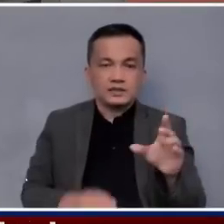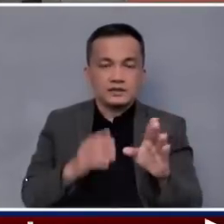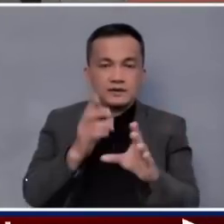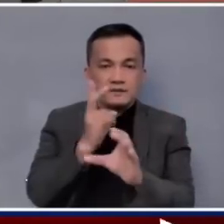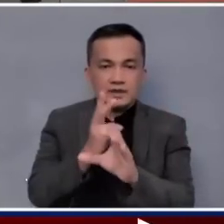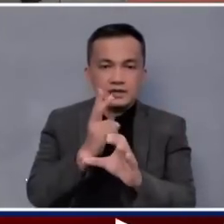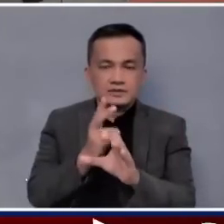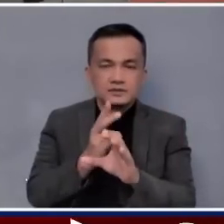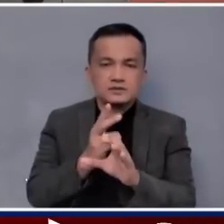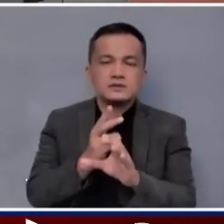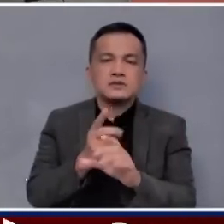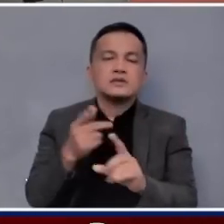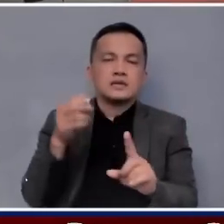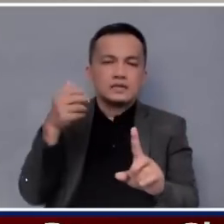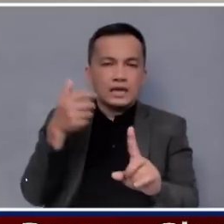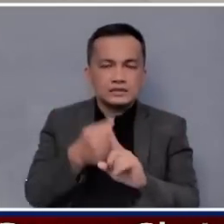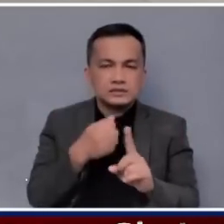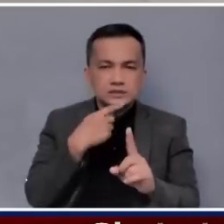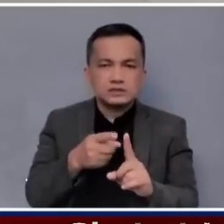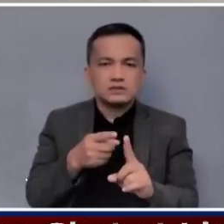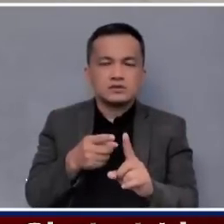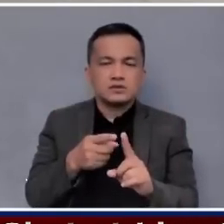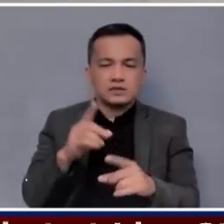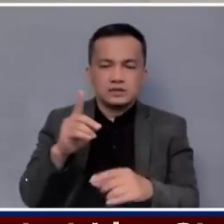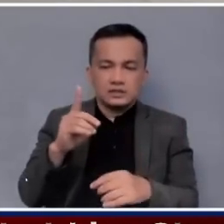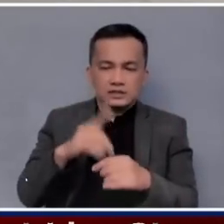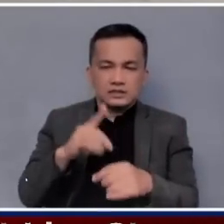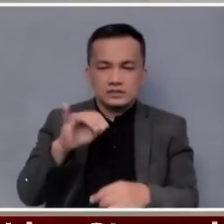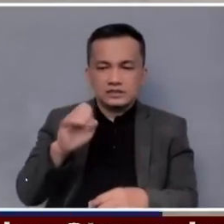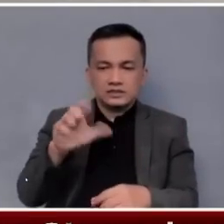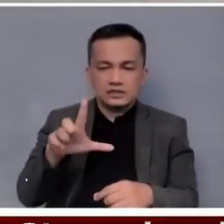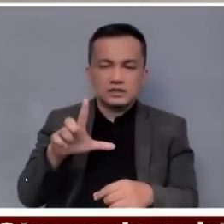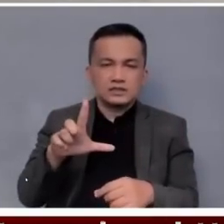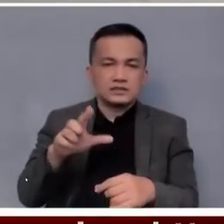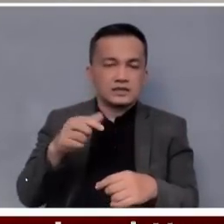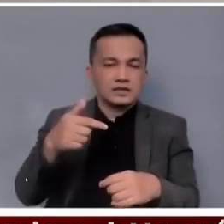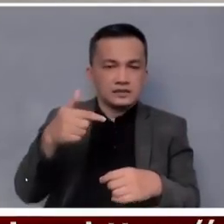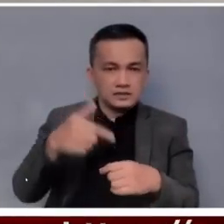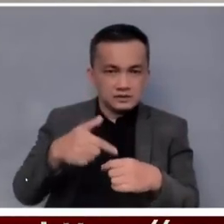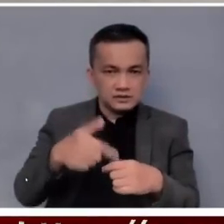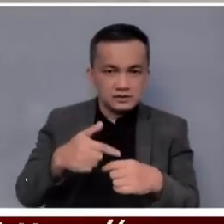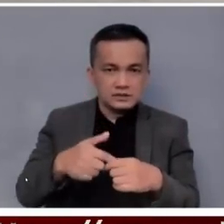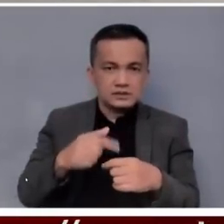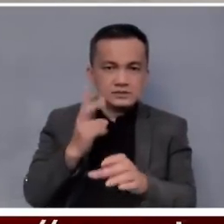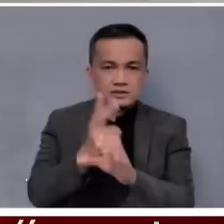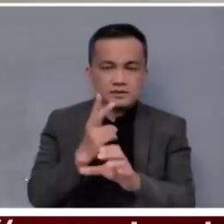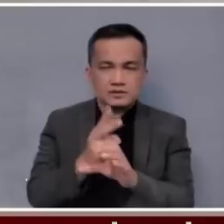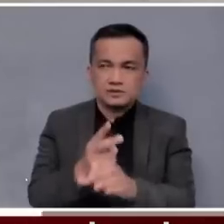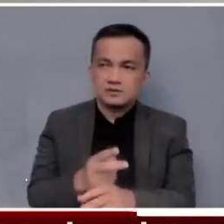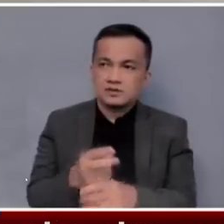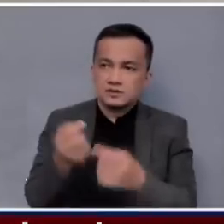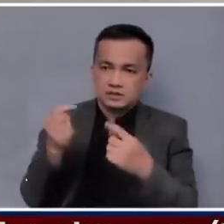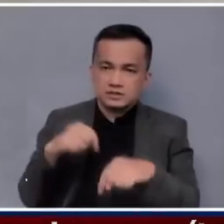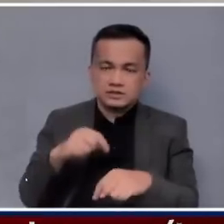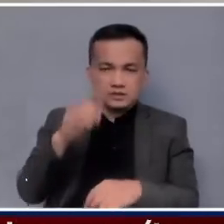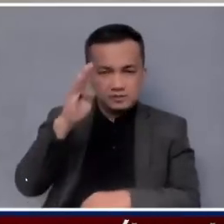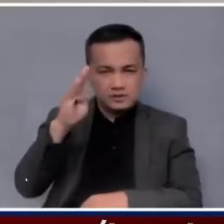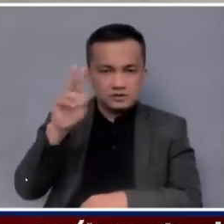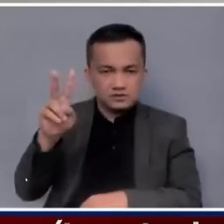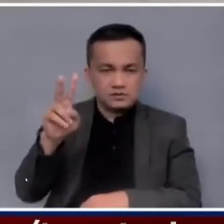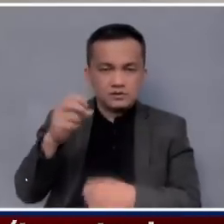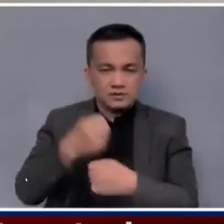diesel ang ikinakarga sa van. Kung darating na si President Bongbong Marcos, magawa ng paraan na bumaba ang